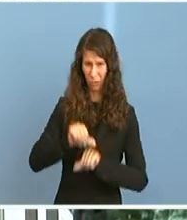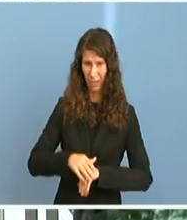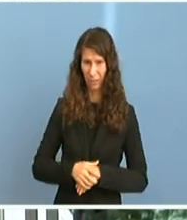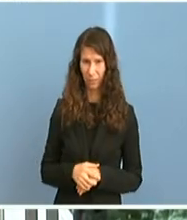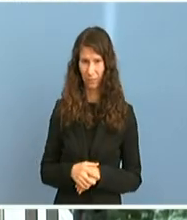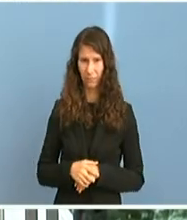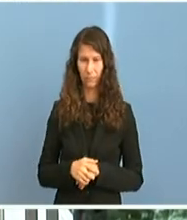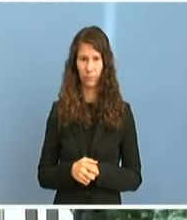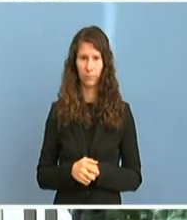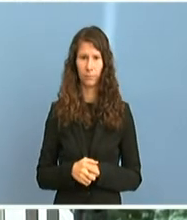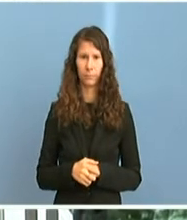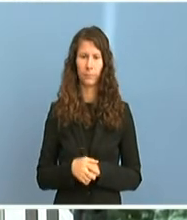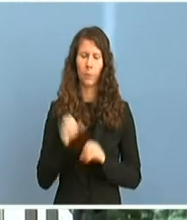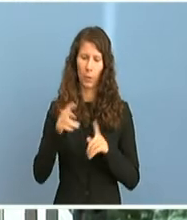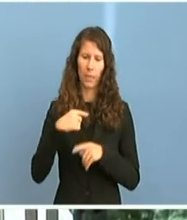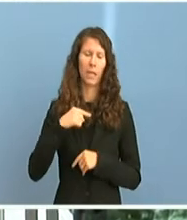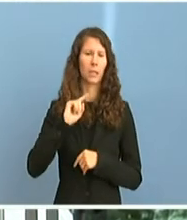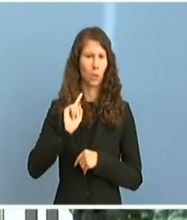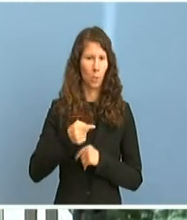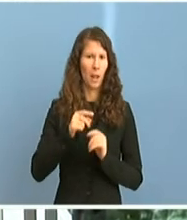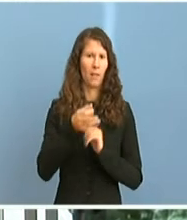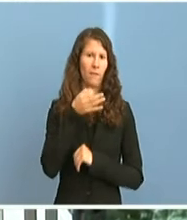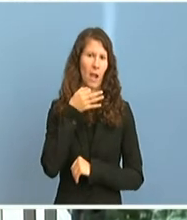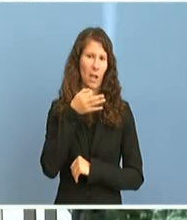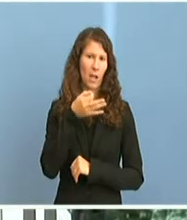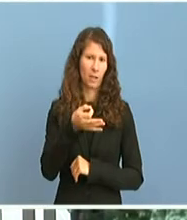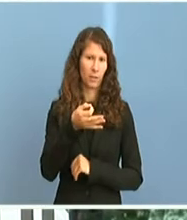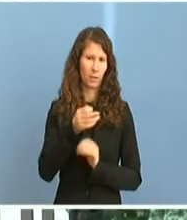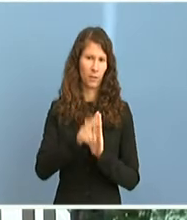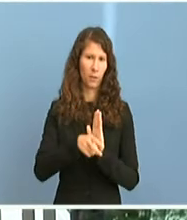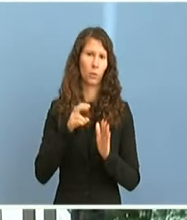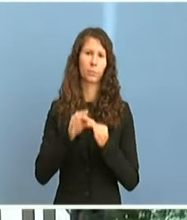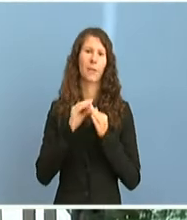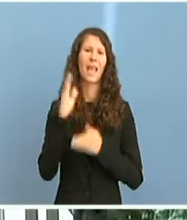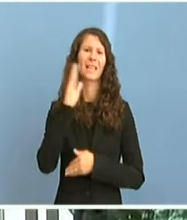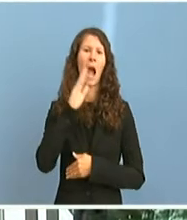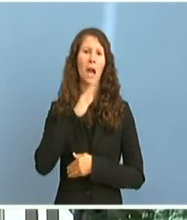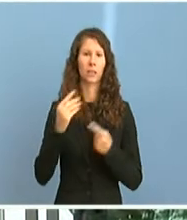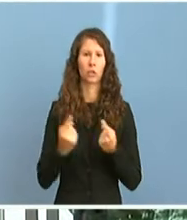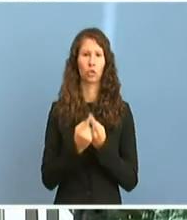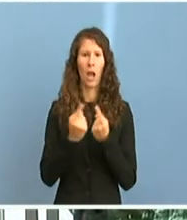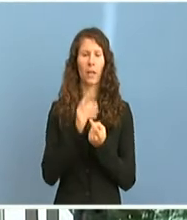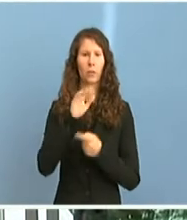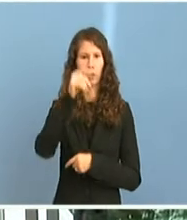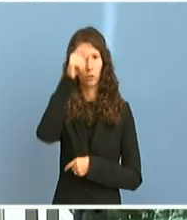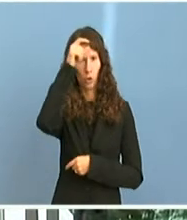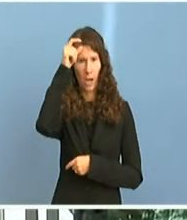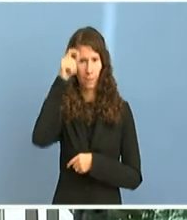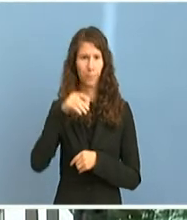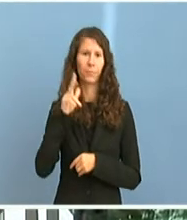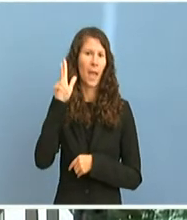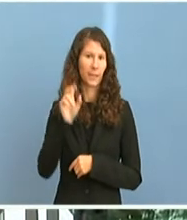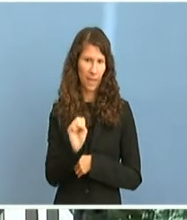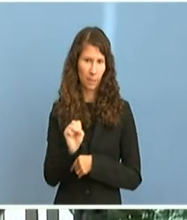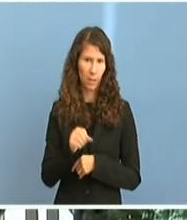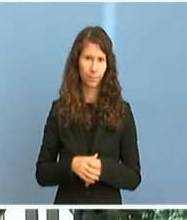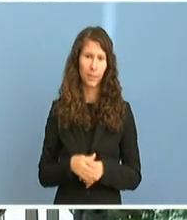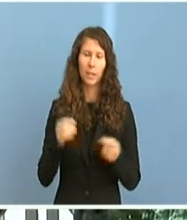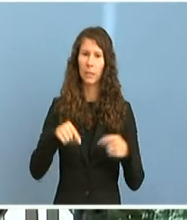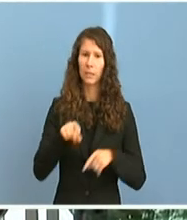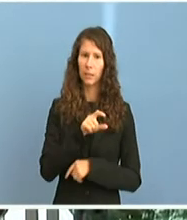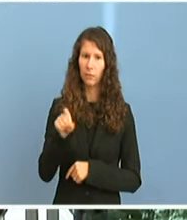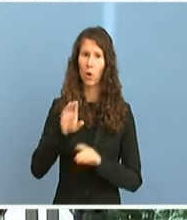Okay, also nochmal eine Frage zum Thema Gasstreit mit der Türkei an Herrn Seibert. Da wir diese Woche ja auch noch